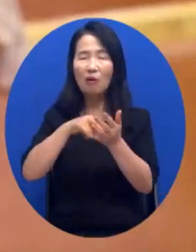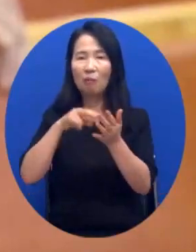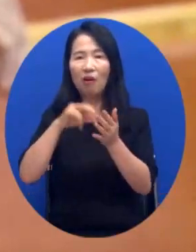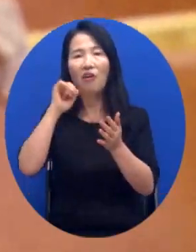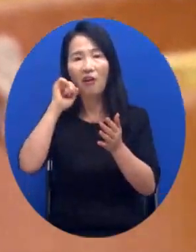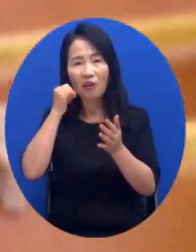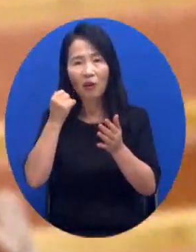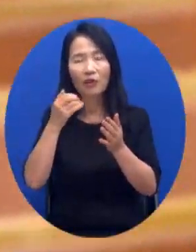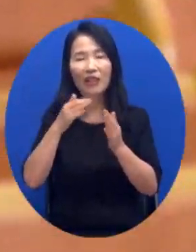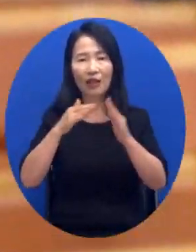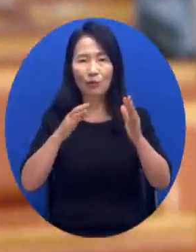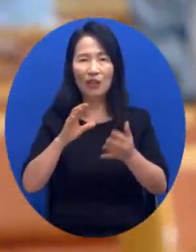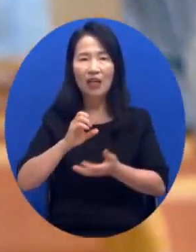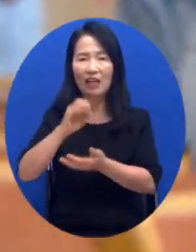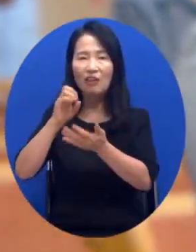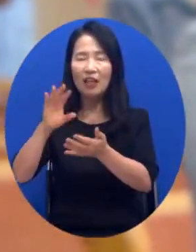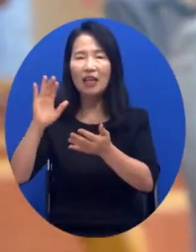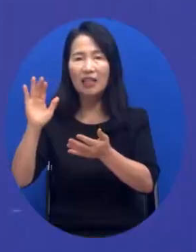이웃에게 전해질 예정입니다.